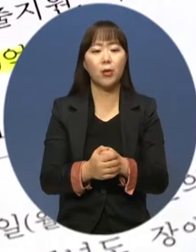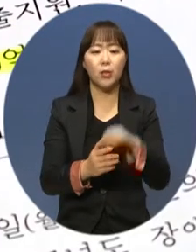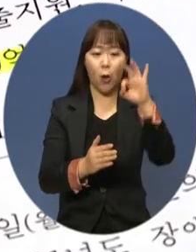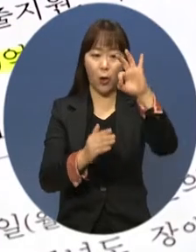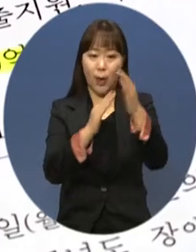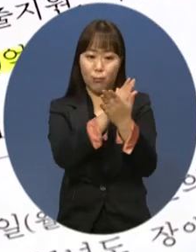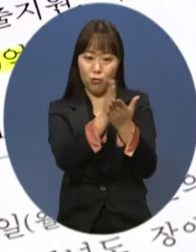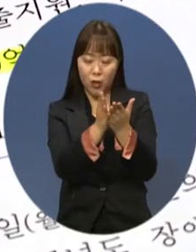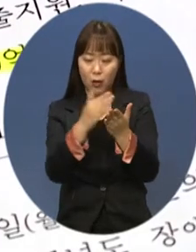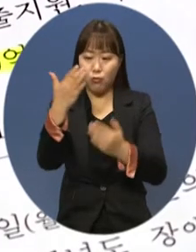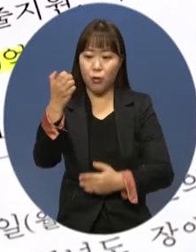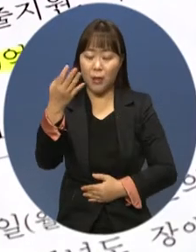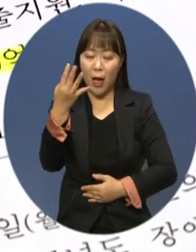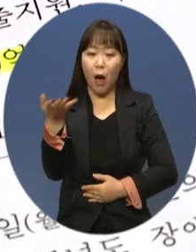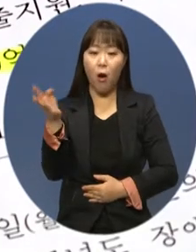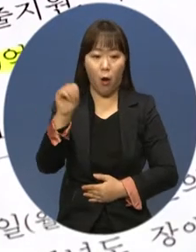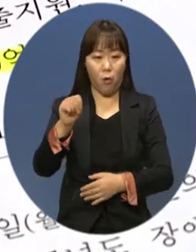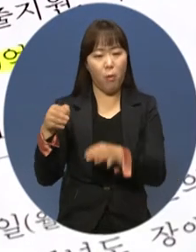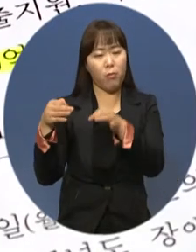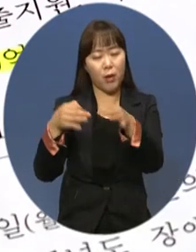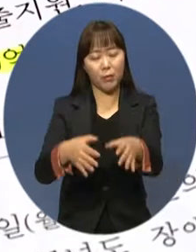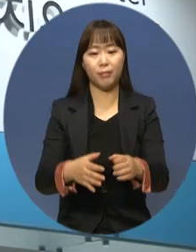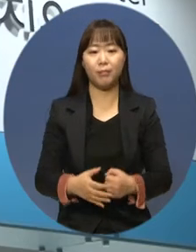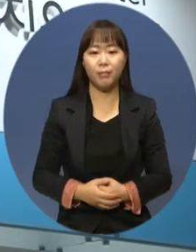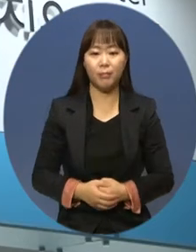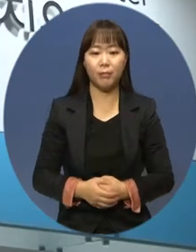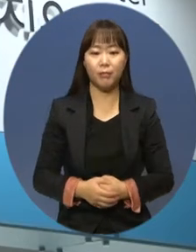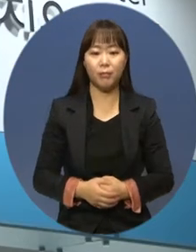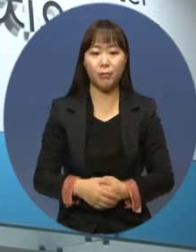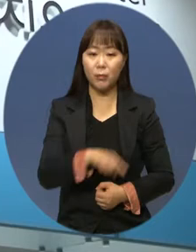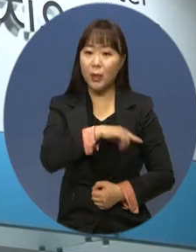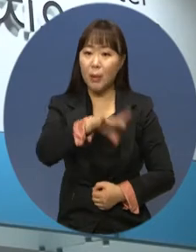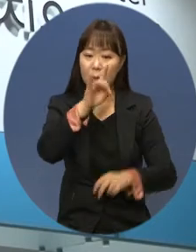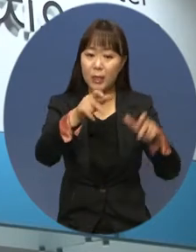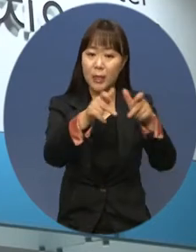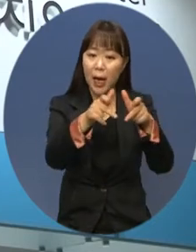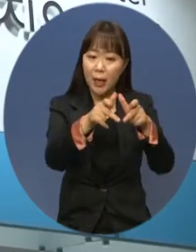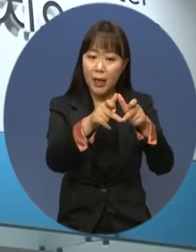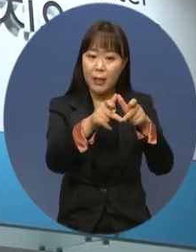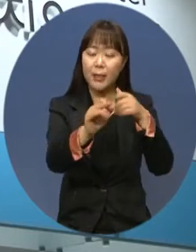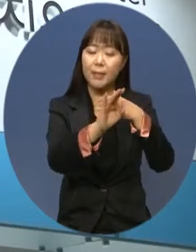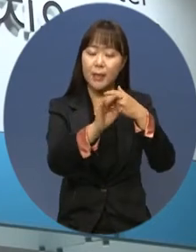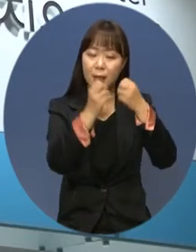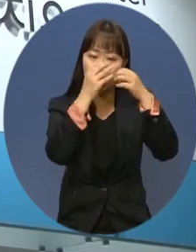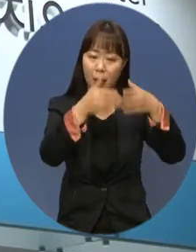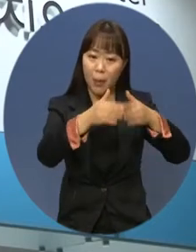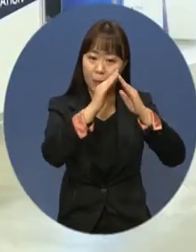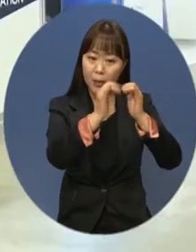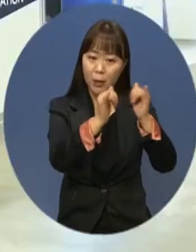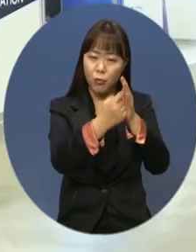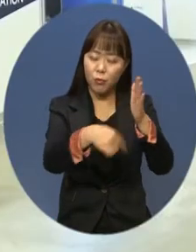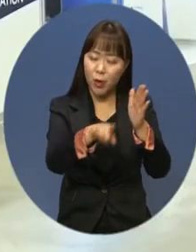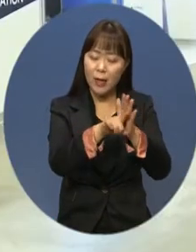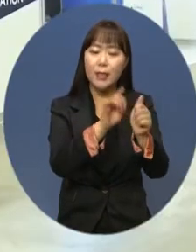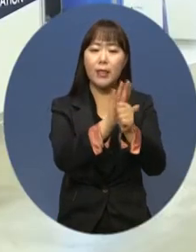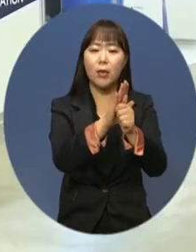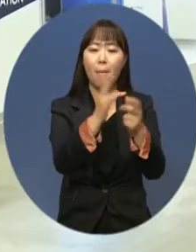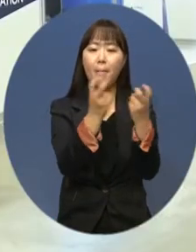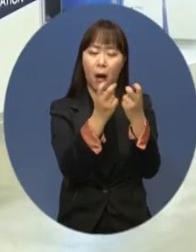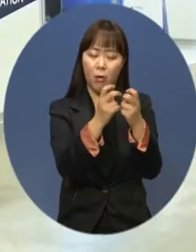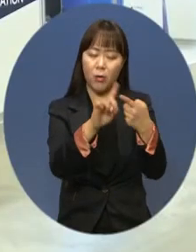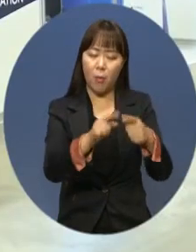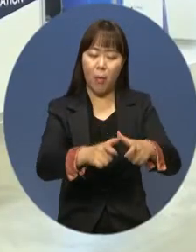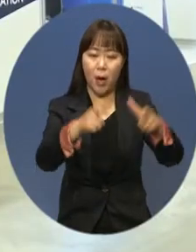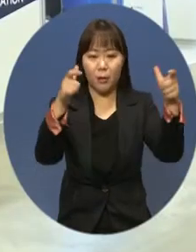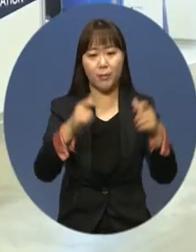분야의 94억 원이 투입됩니다 우선 장애인 예비창업자를 위한 지원 방안이 확대됩니다